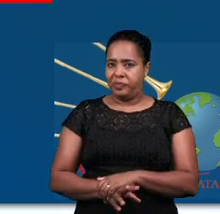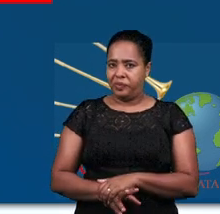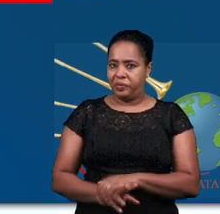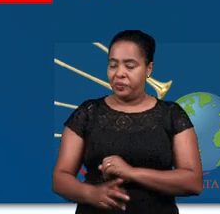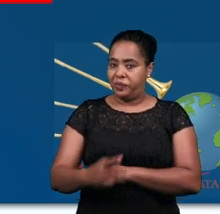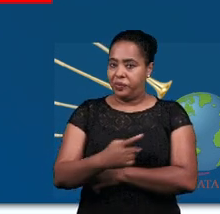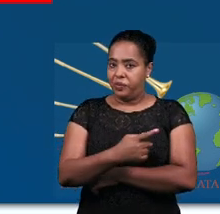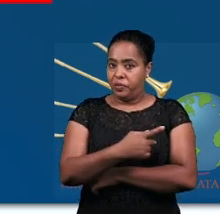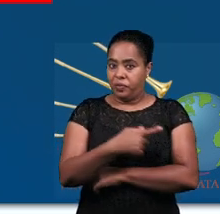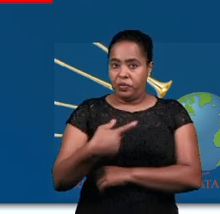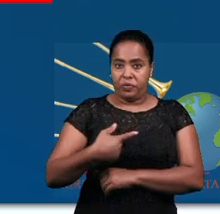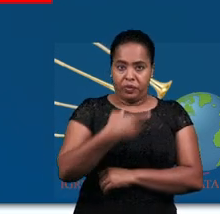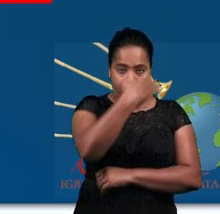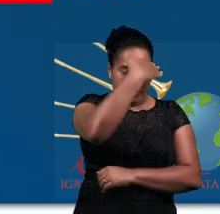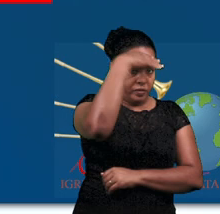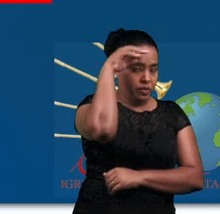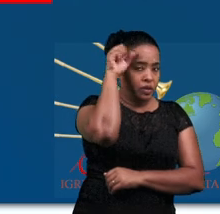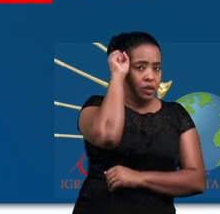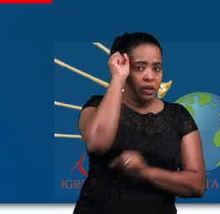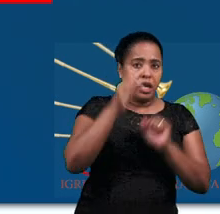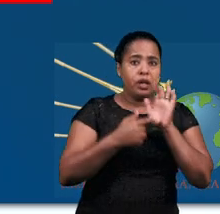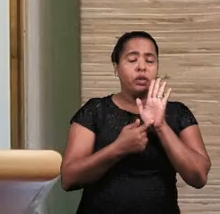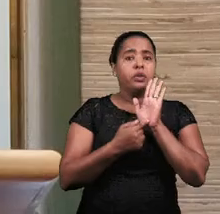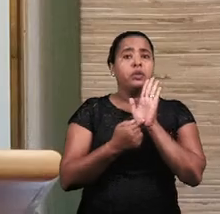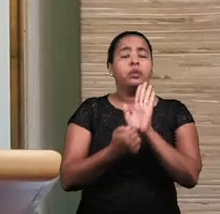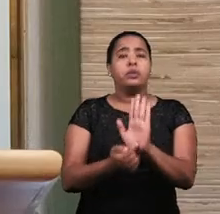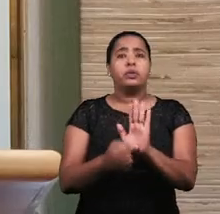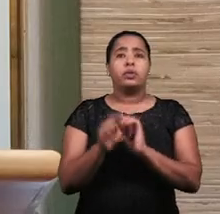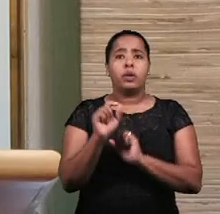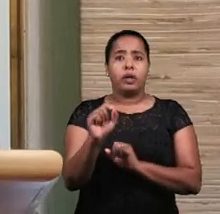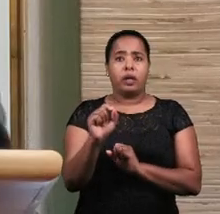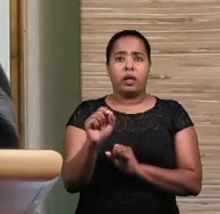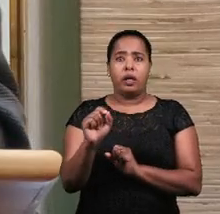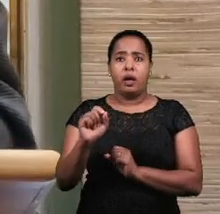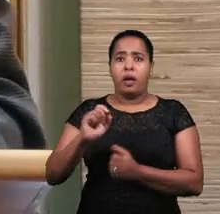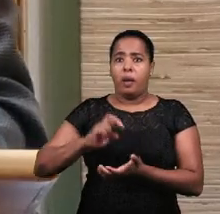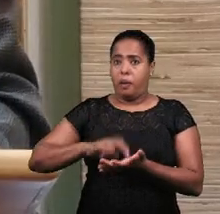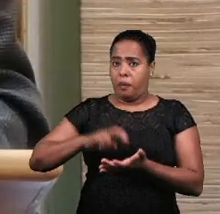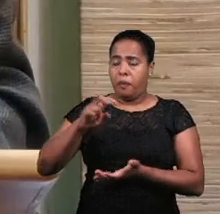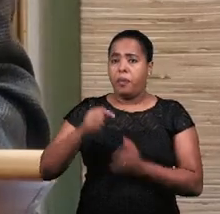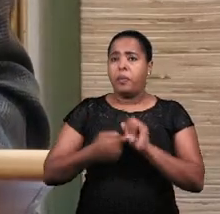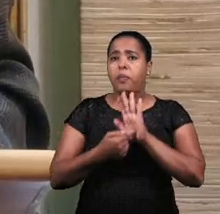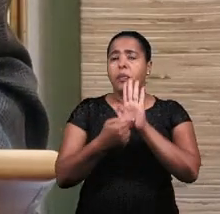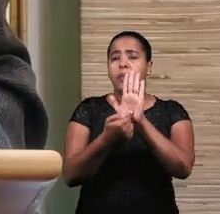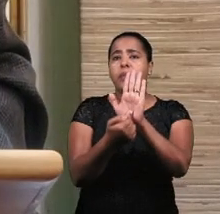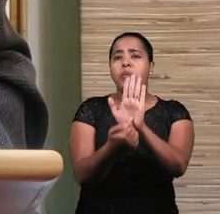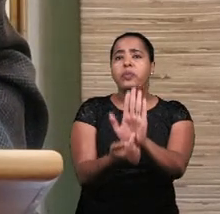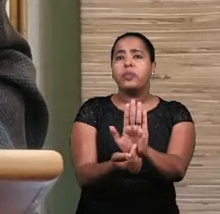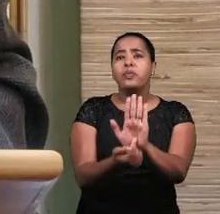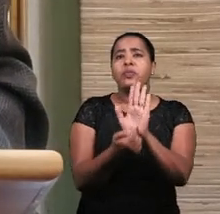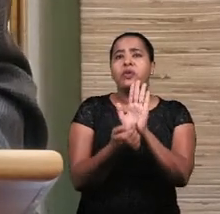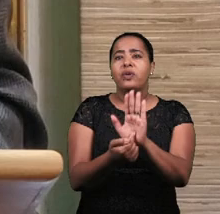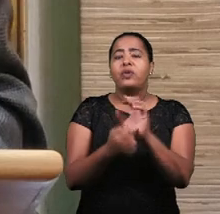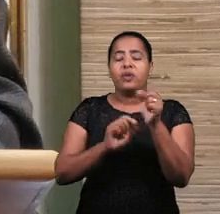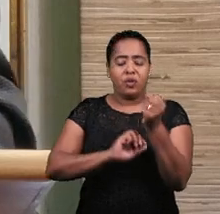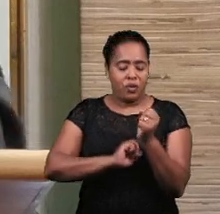a fait référence hier au matin, il fait référence à cette